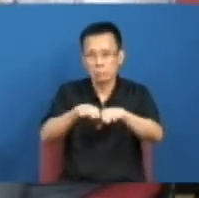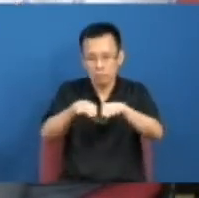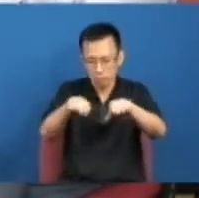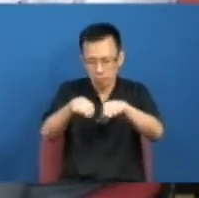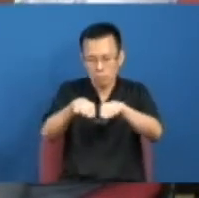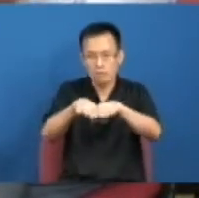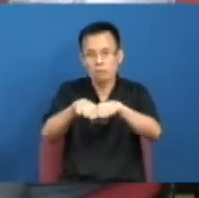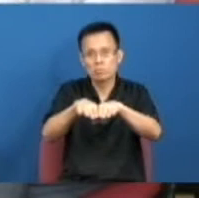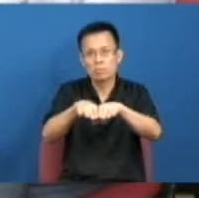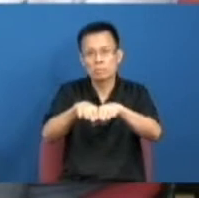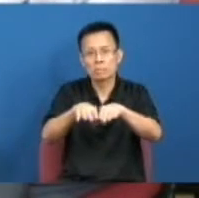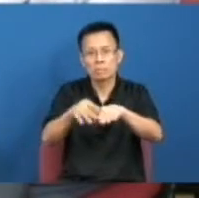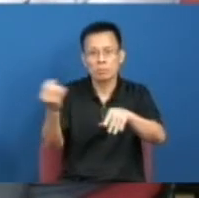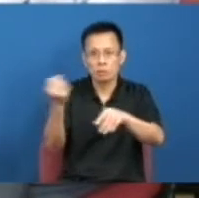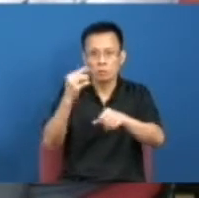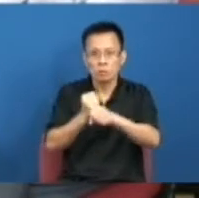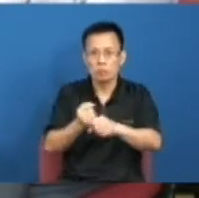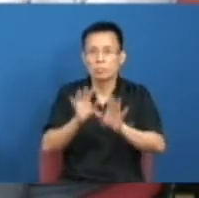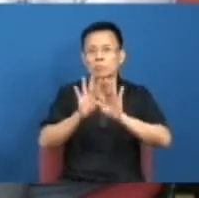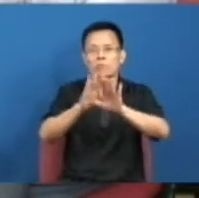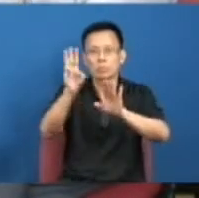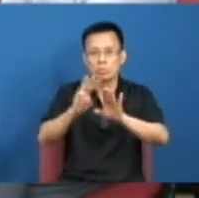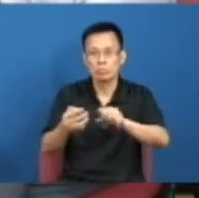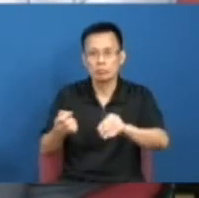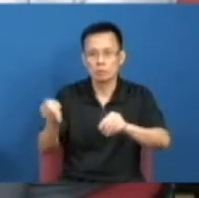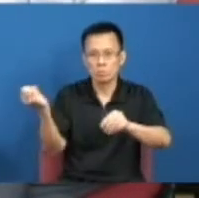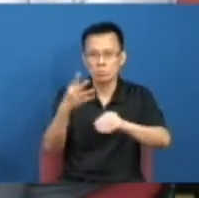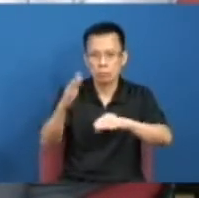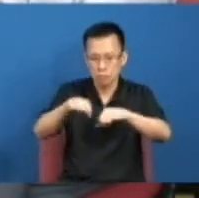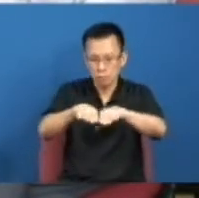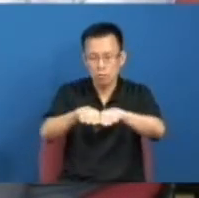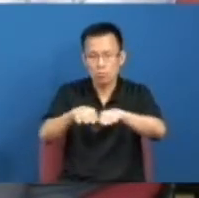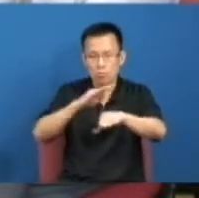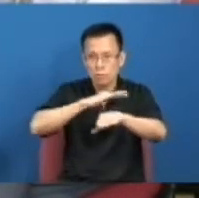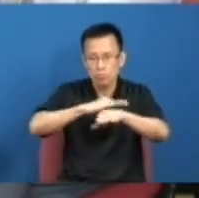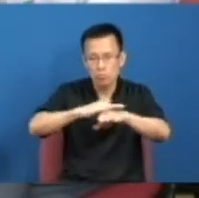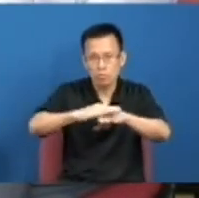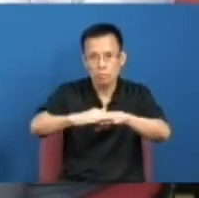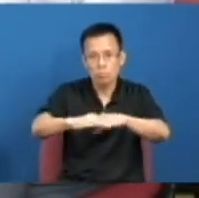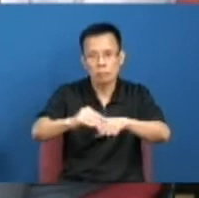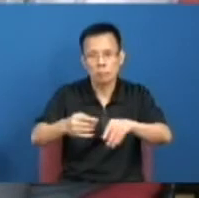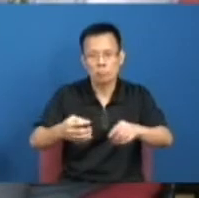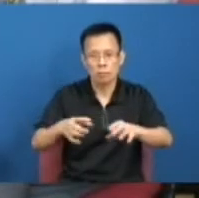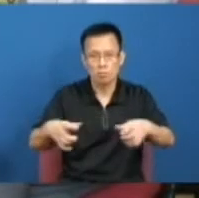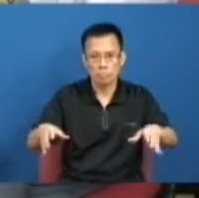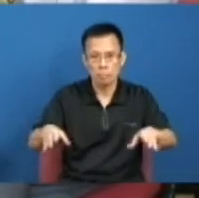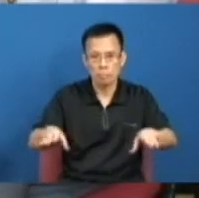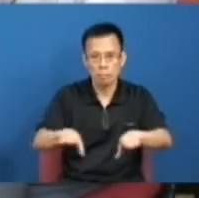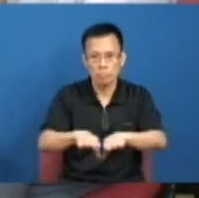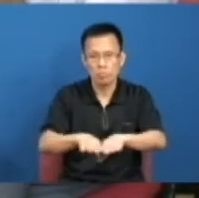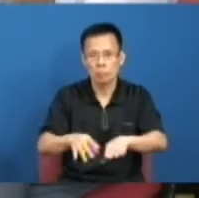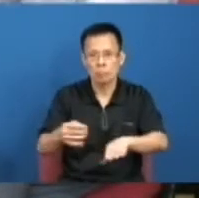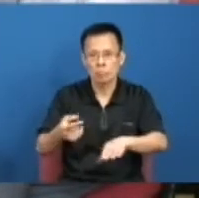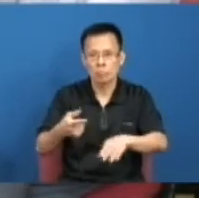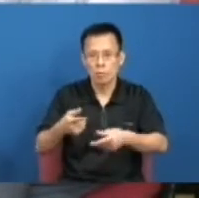佢，然後再做防水，咁然後先再鋪翻磚，最後咧就為咗裝飾就接翻膠，即